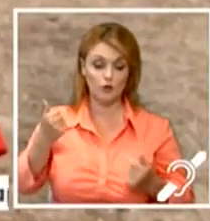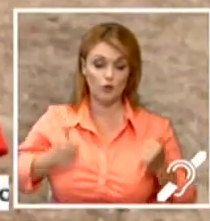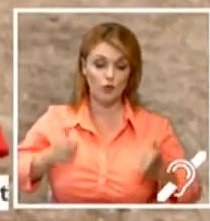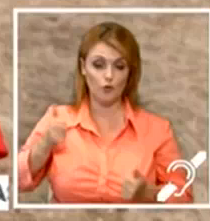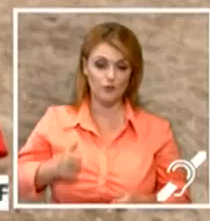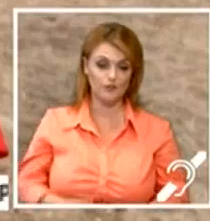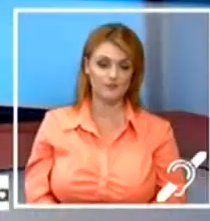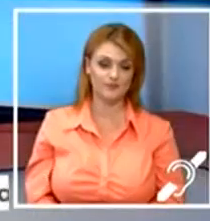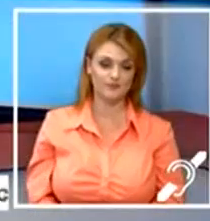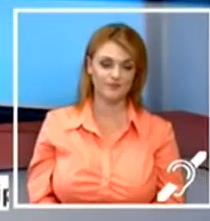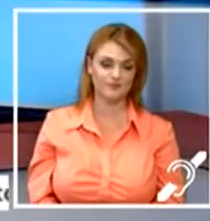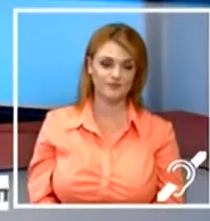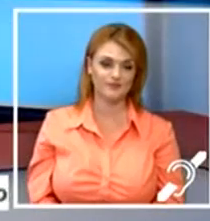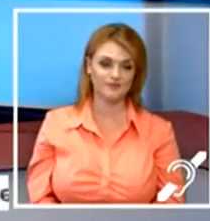cu